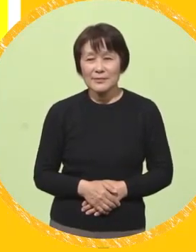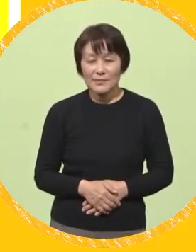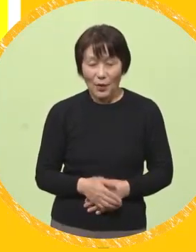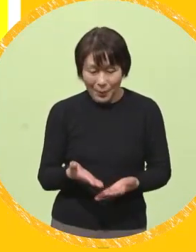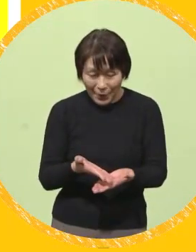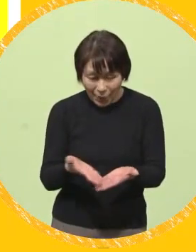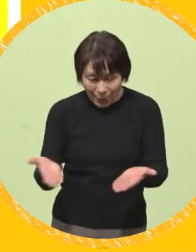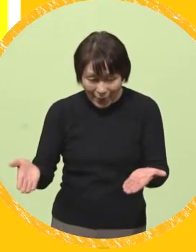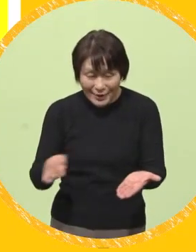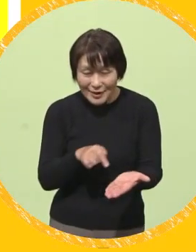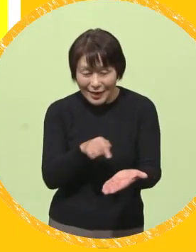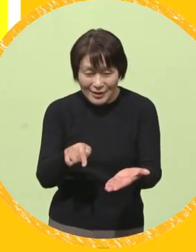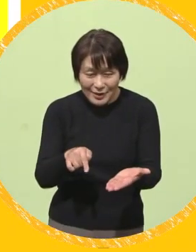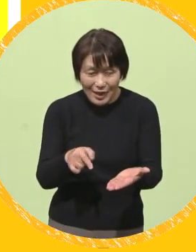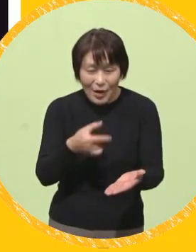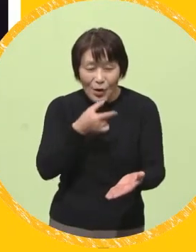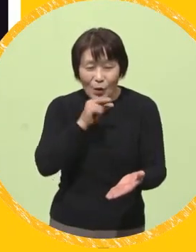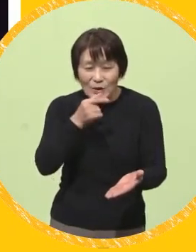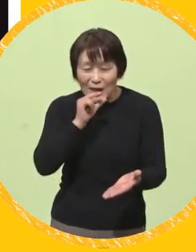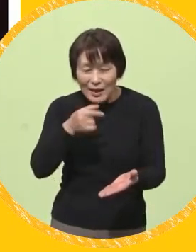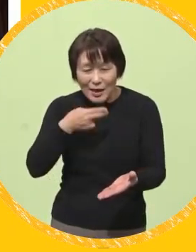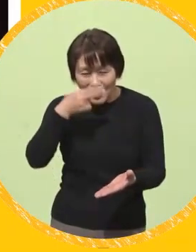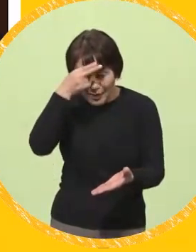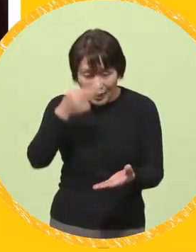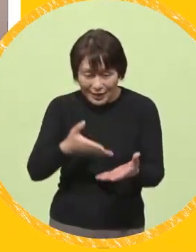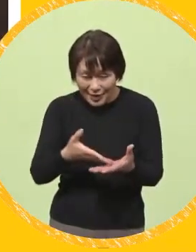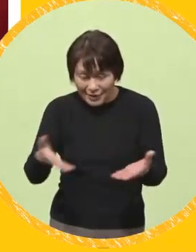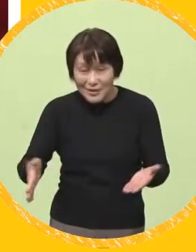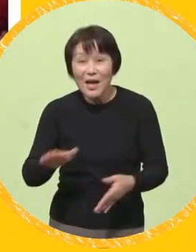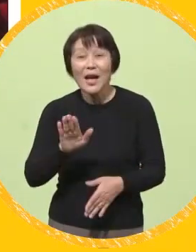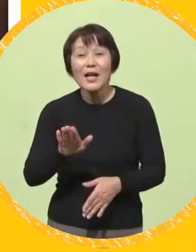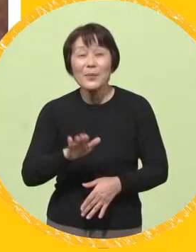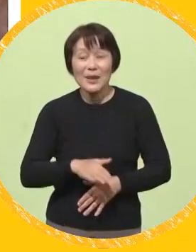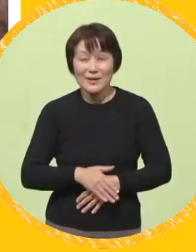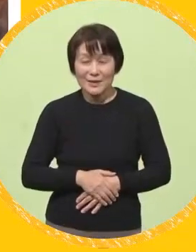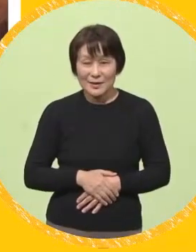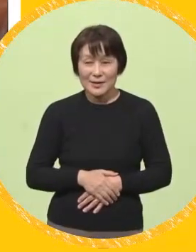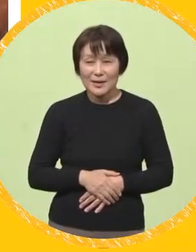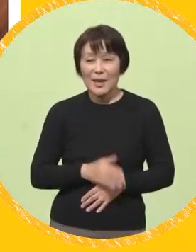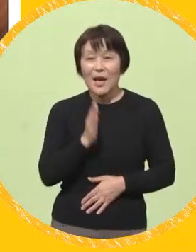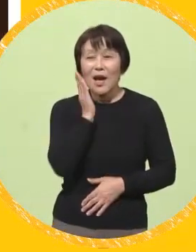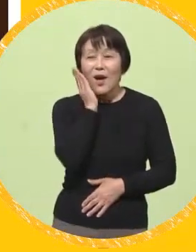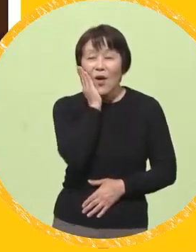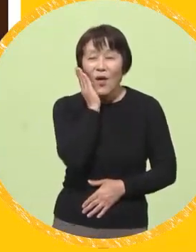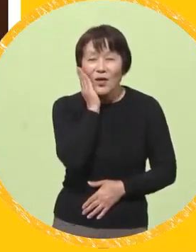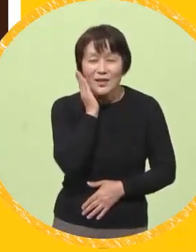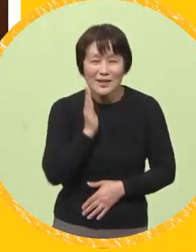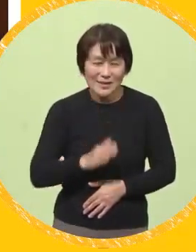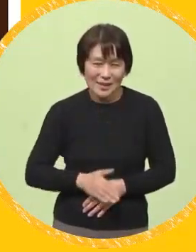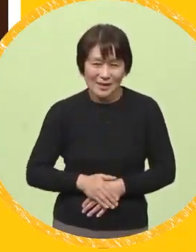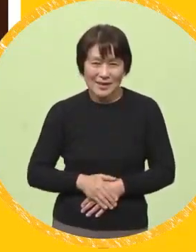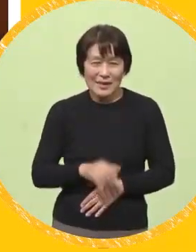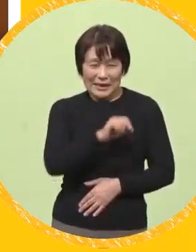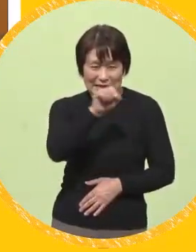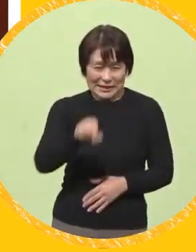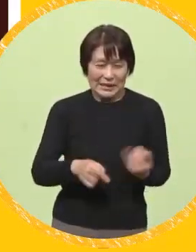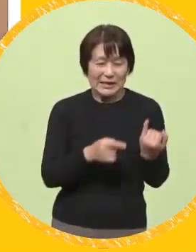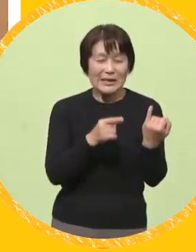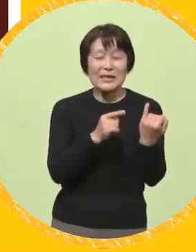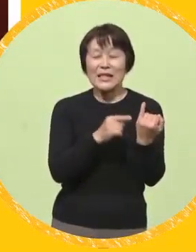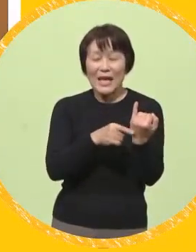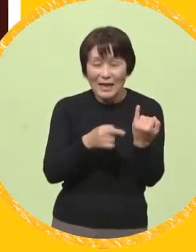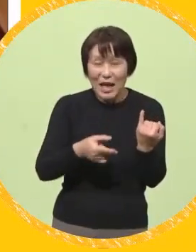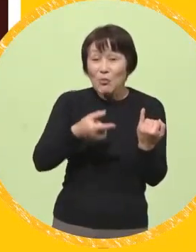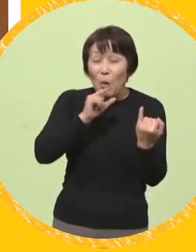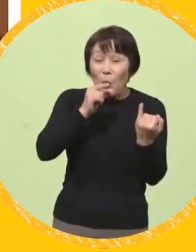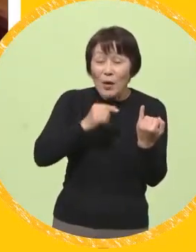前にねお酒がたくさん並んでるっていう司会者、 うん、おいしい、うん、司会者が一番飲む、 ね、そうですよ。 お正月来た来た